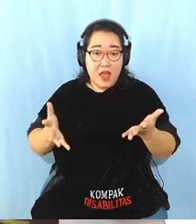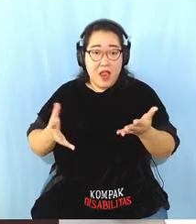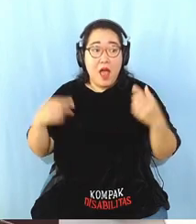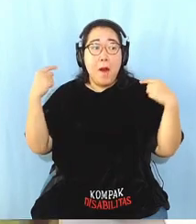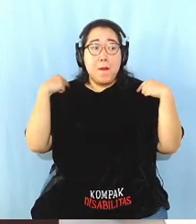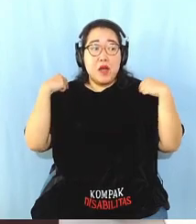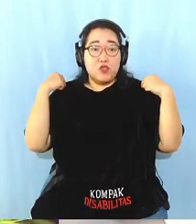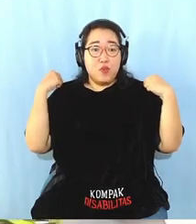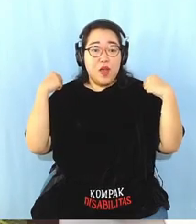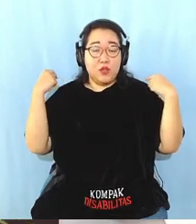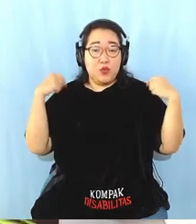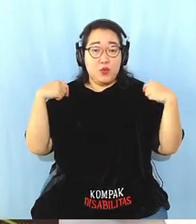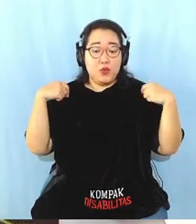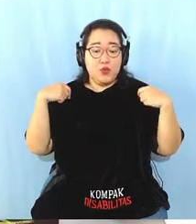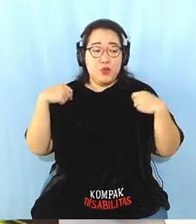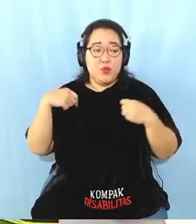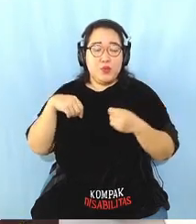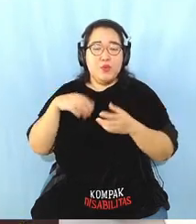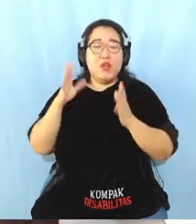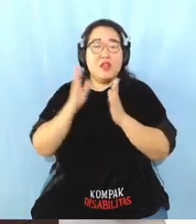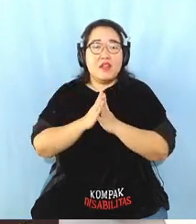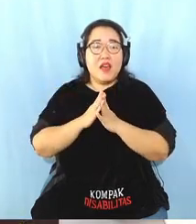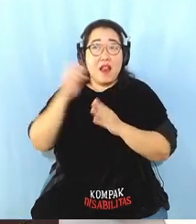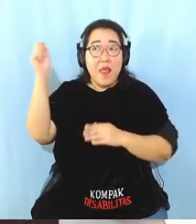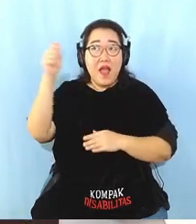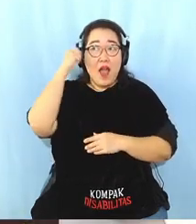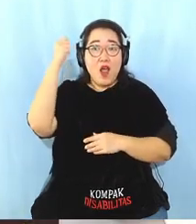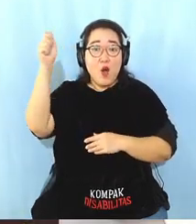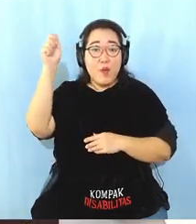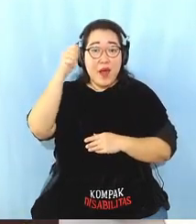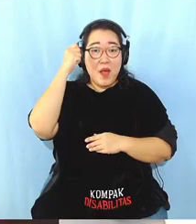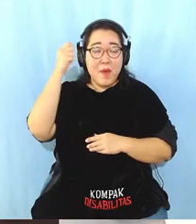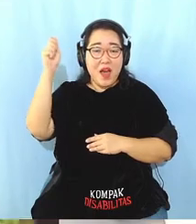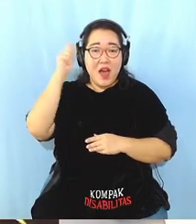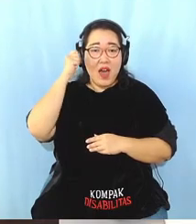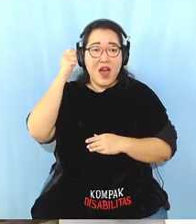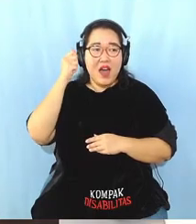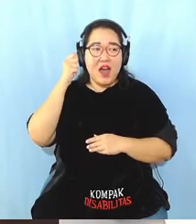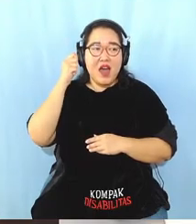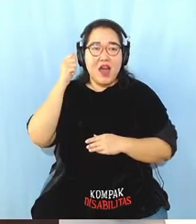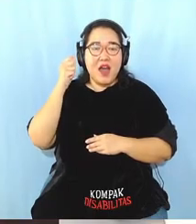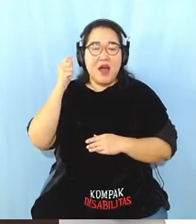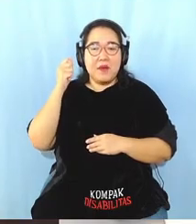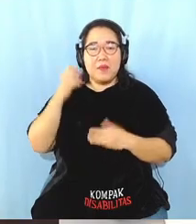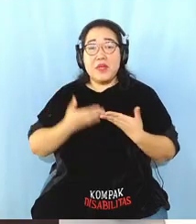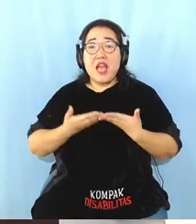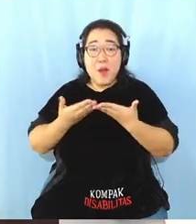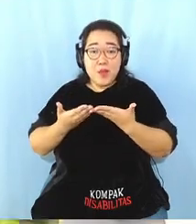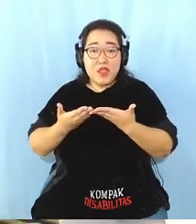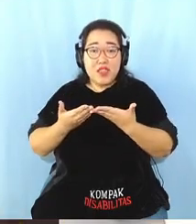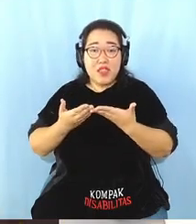mengambil ranting-ranting termasuk daun palma menyambut sang raja ini.